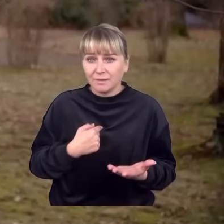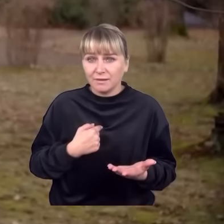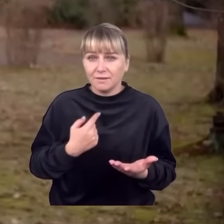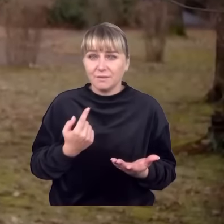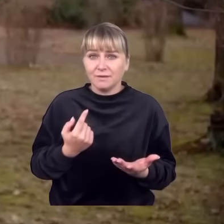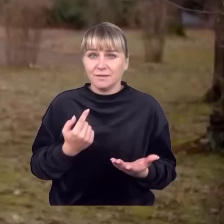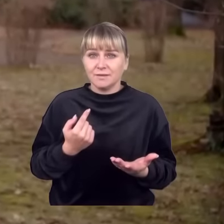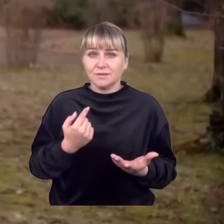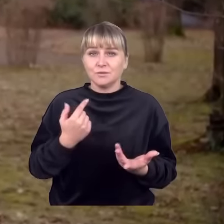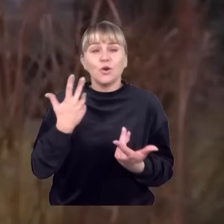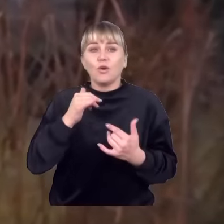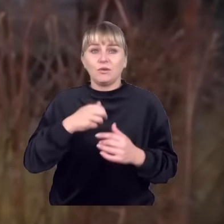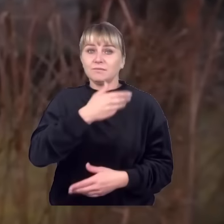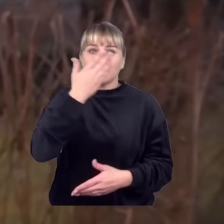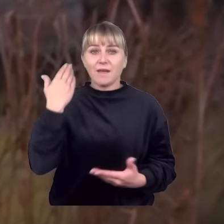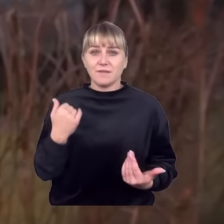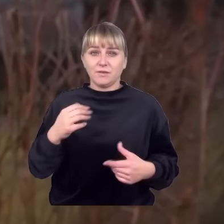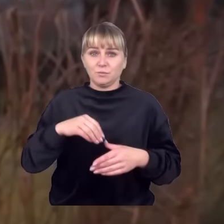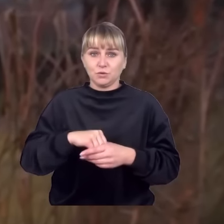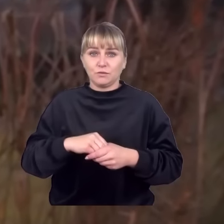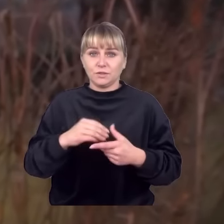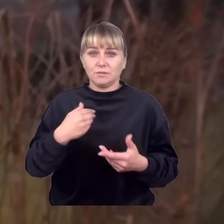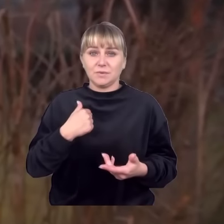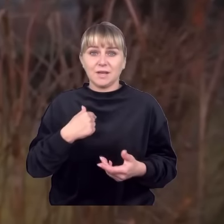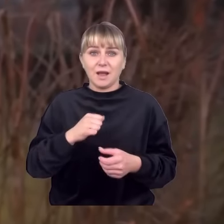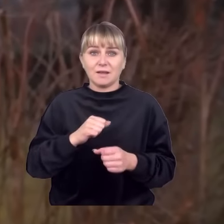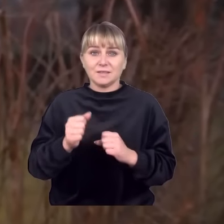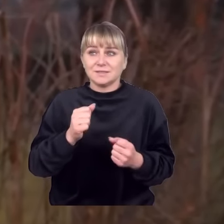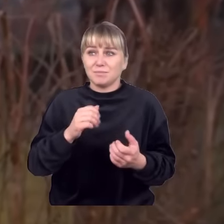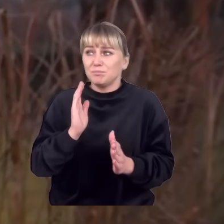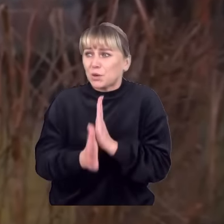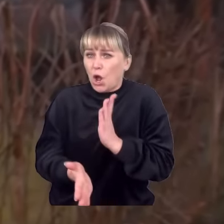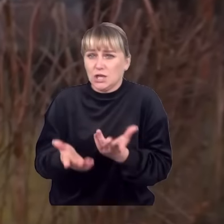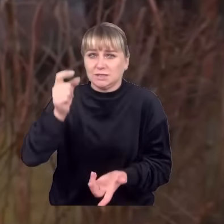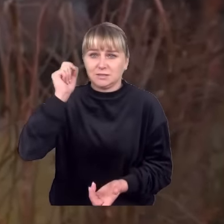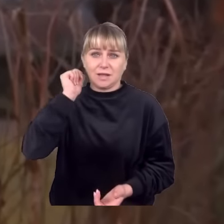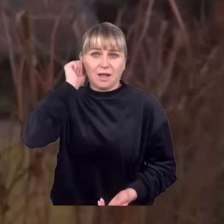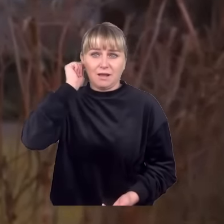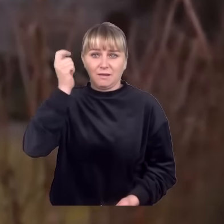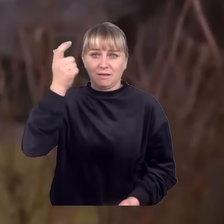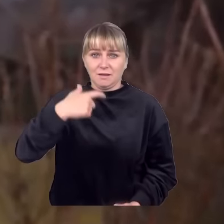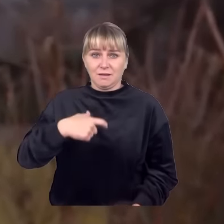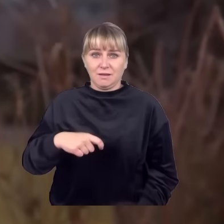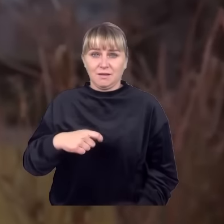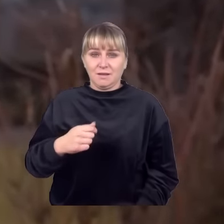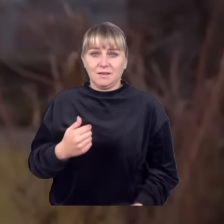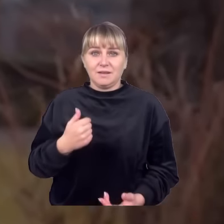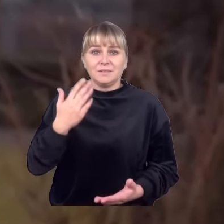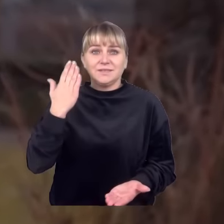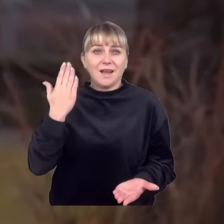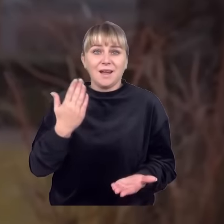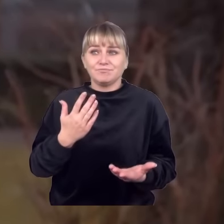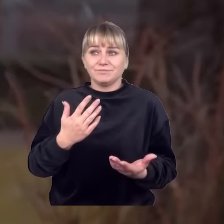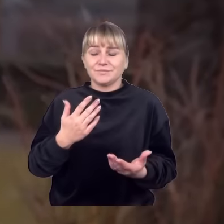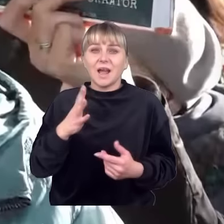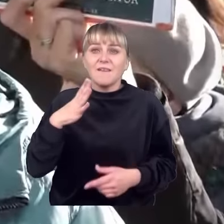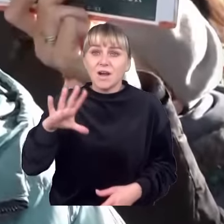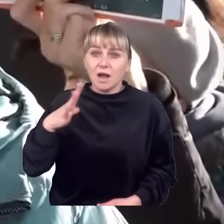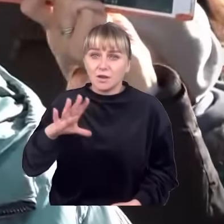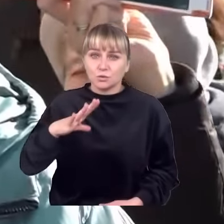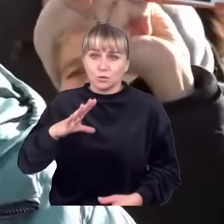ja nie wiem, ja jestem prostą kobietą. Ja nie widziałam wielkiego świata, ale dla mnie wartości